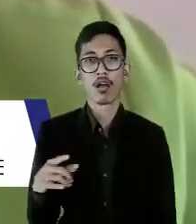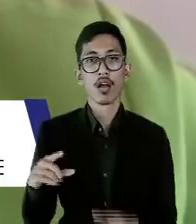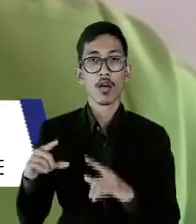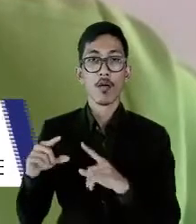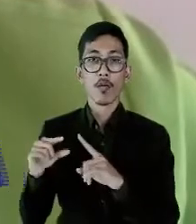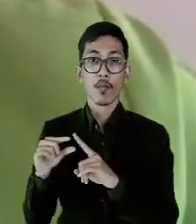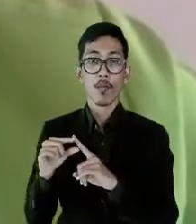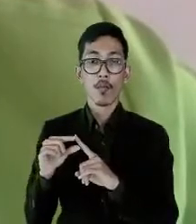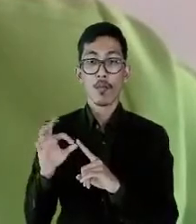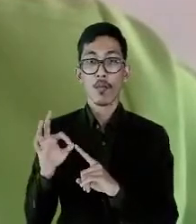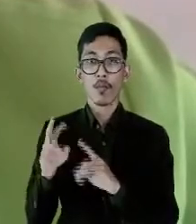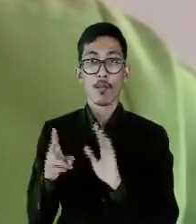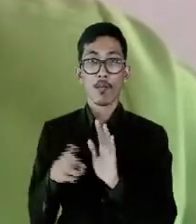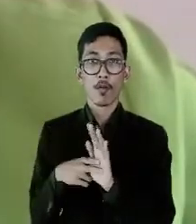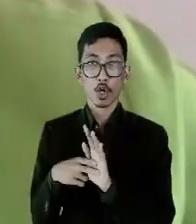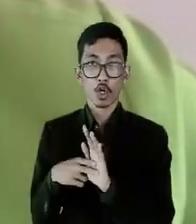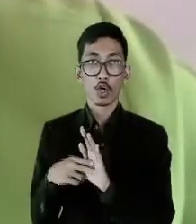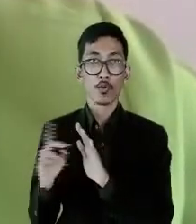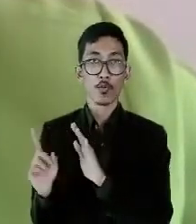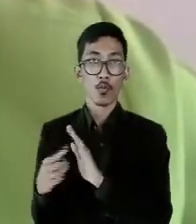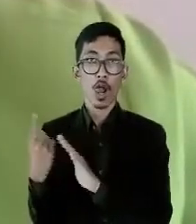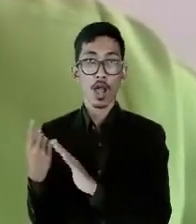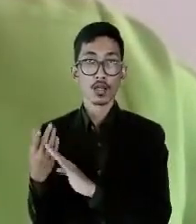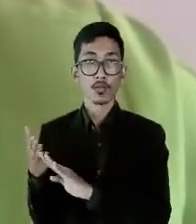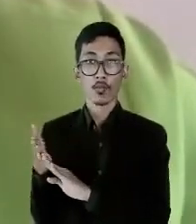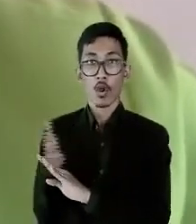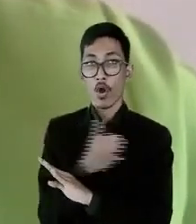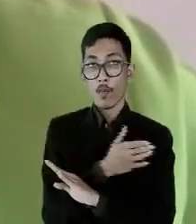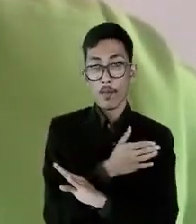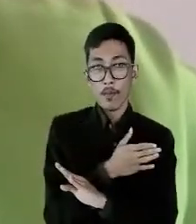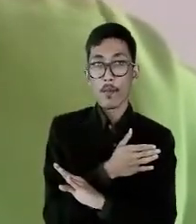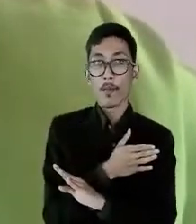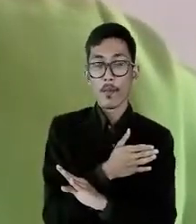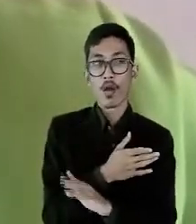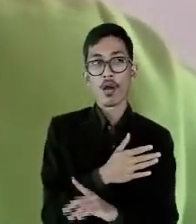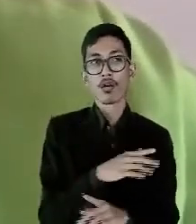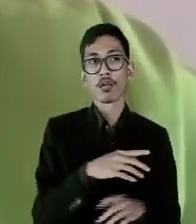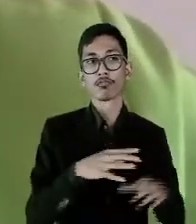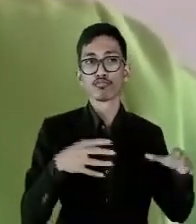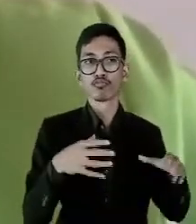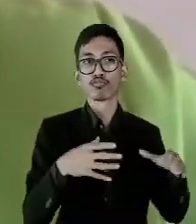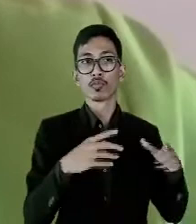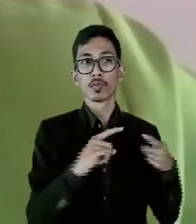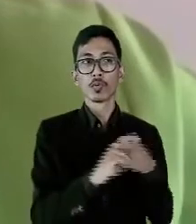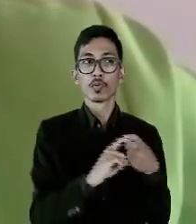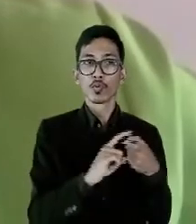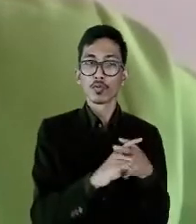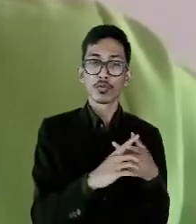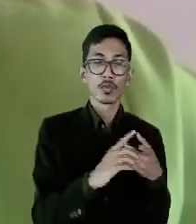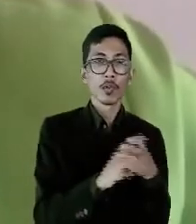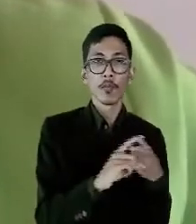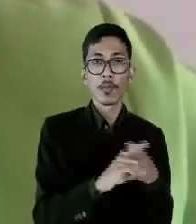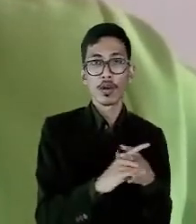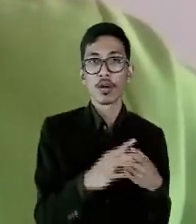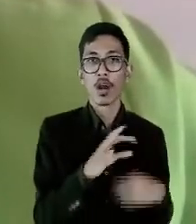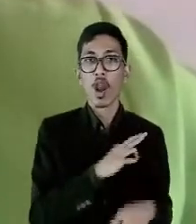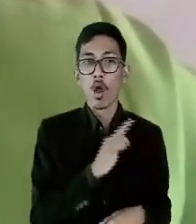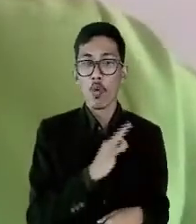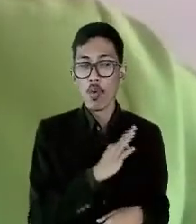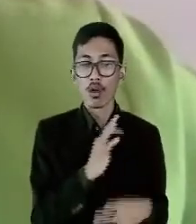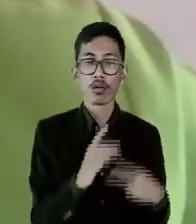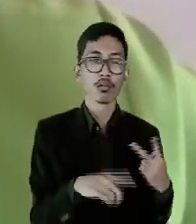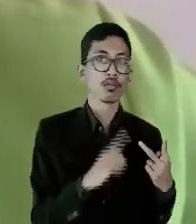PON berlangsung pun di Kabupaten Merauke dibentuk juga Satgas COVID-19 ya. Di